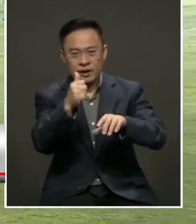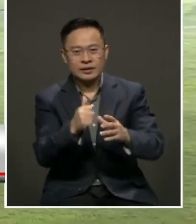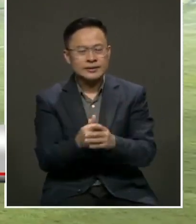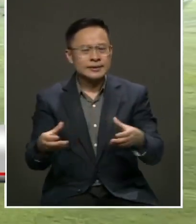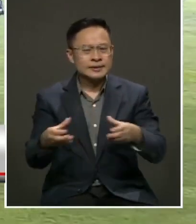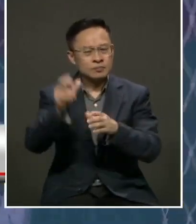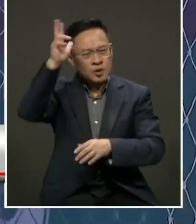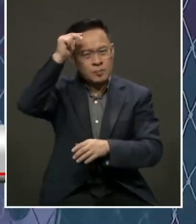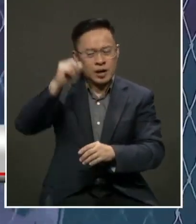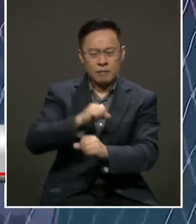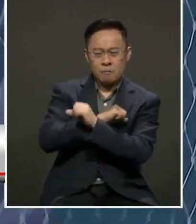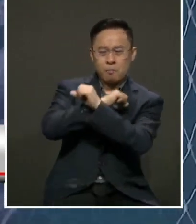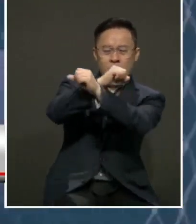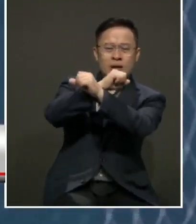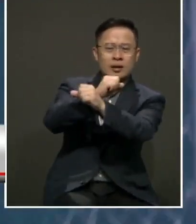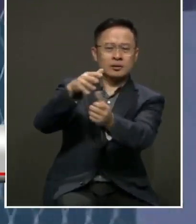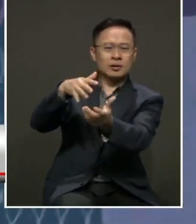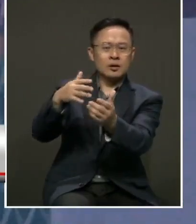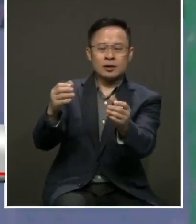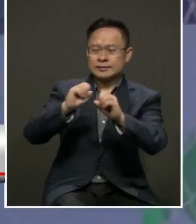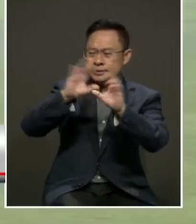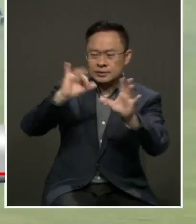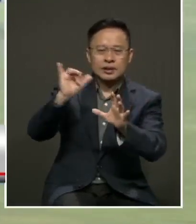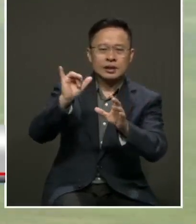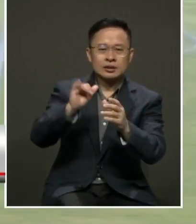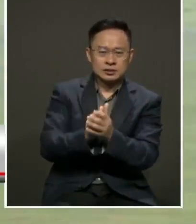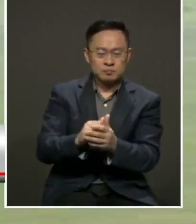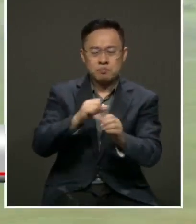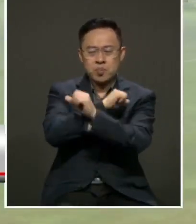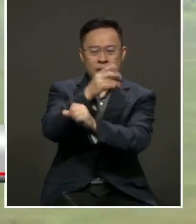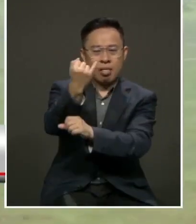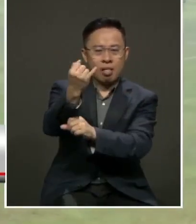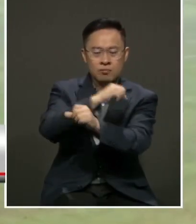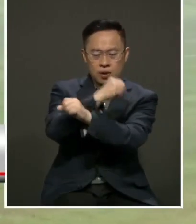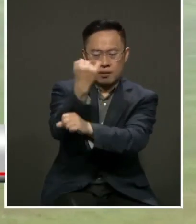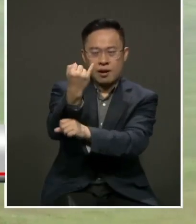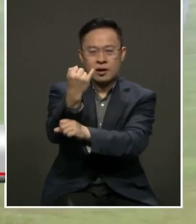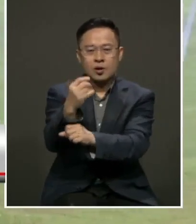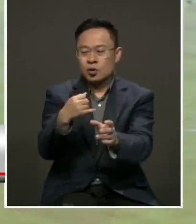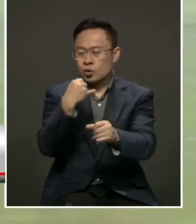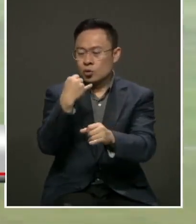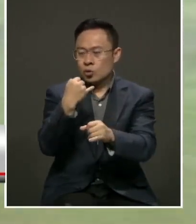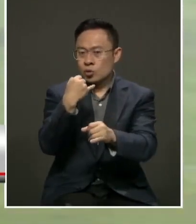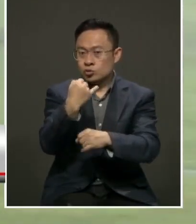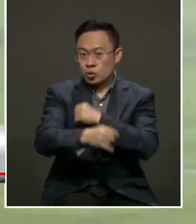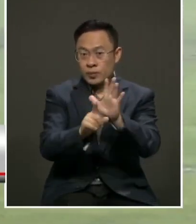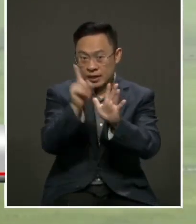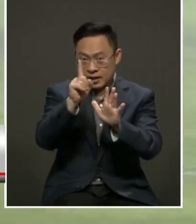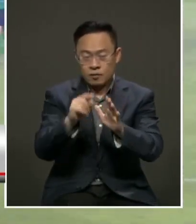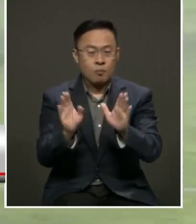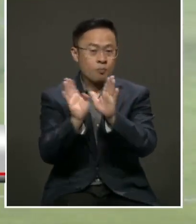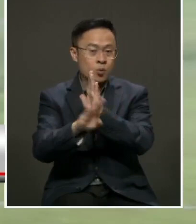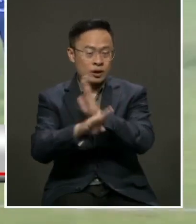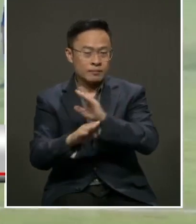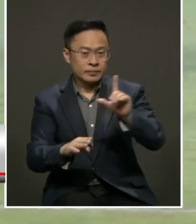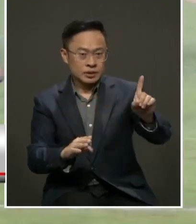ขาดนะแล้วบอลไปโดนสุพนัทค่ะกระเด้งเข้าประตูเข้าไปทำให้บุรีรัมย์บุกมานำก่อน1-0ค่ะมันขุกคลิก